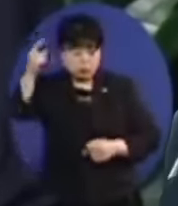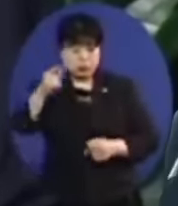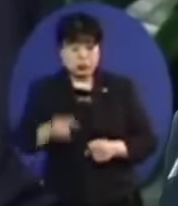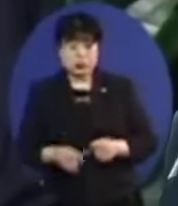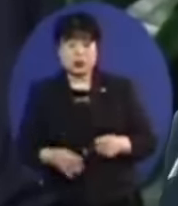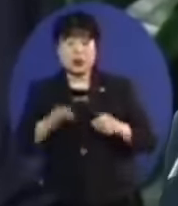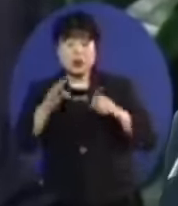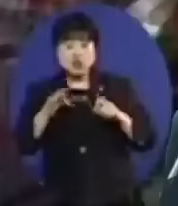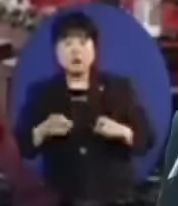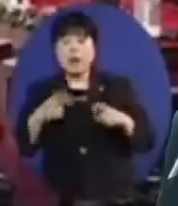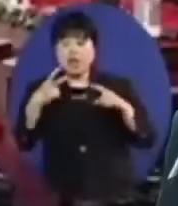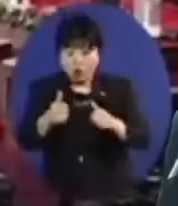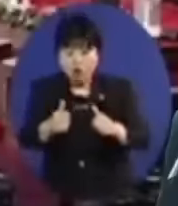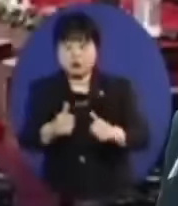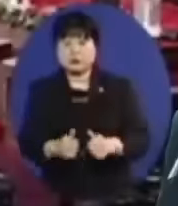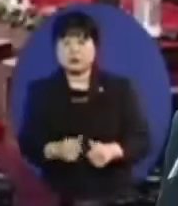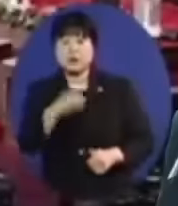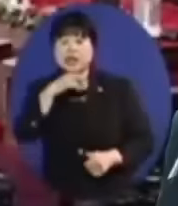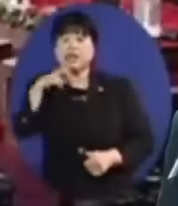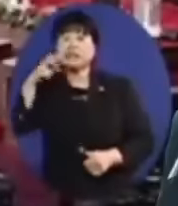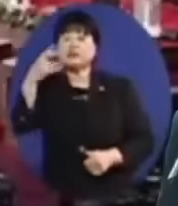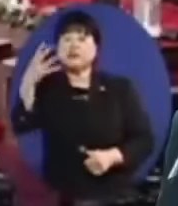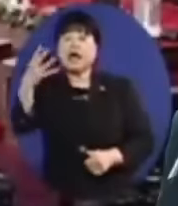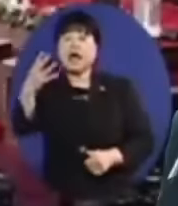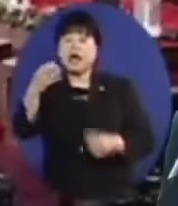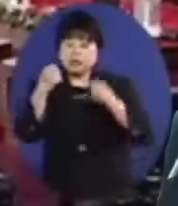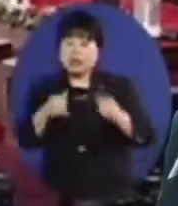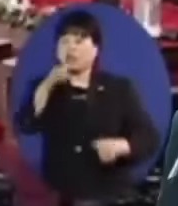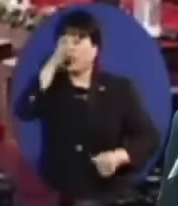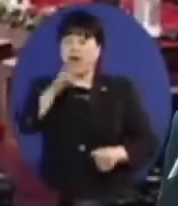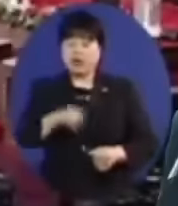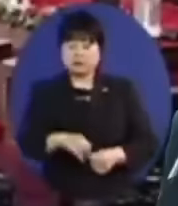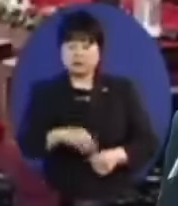10배, 20배 더 많은 일을 하고도 살아있지 않느냐?